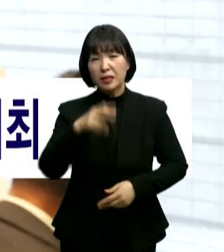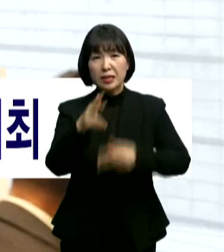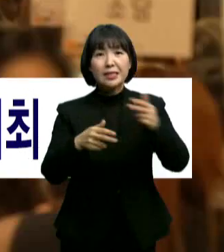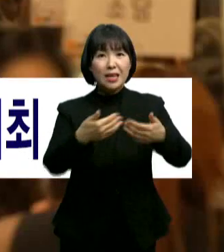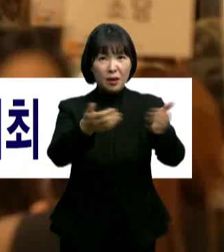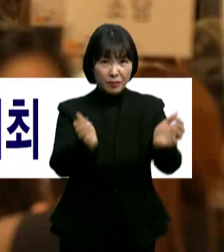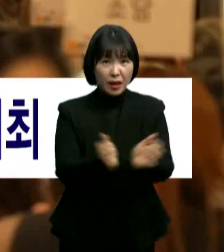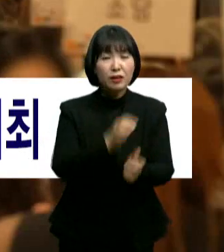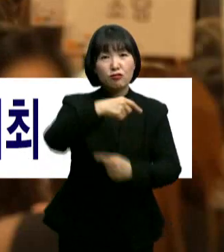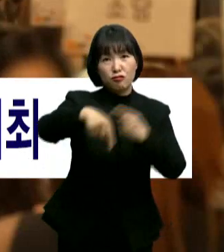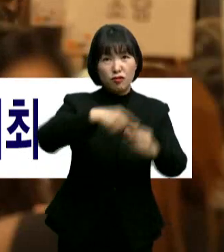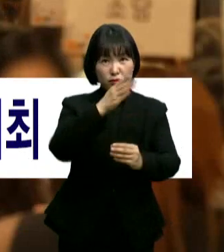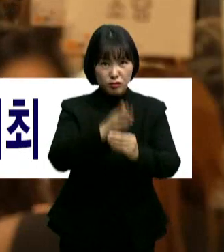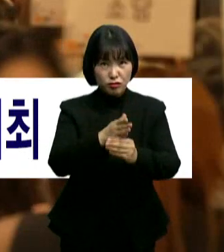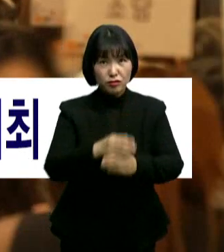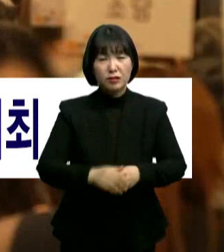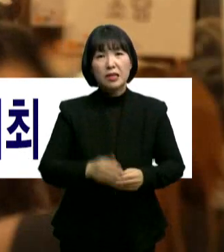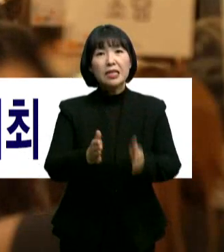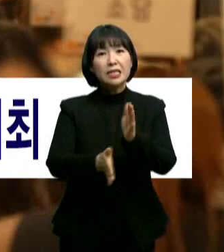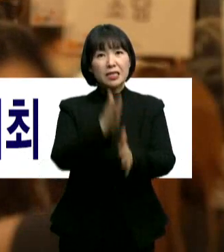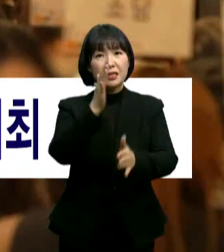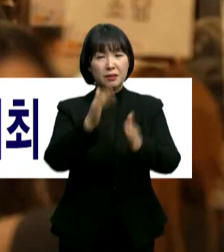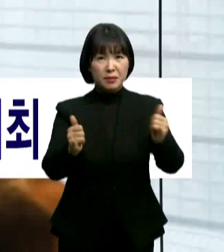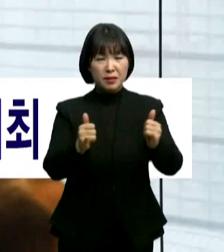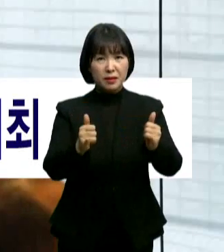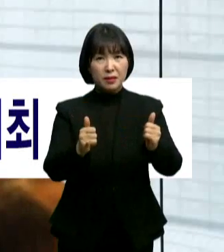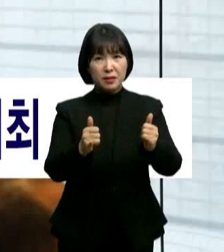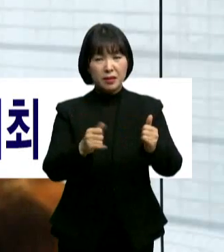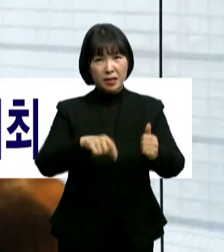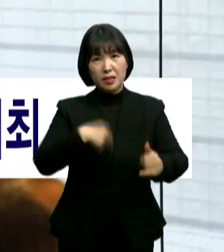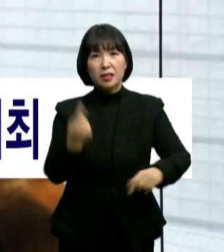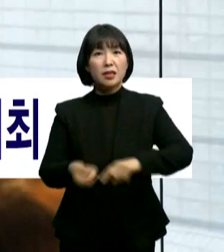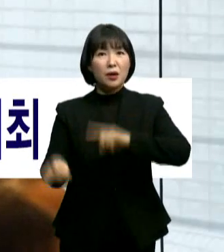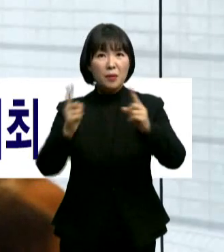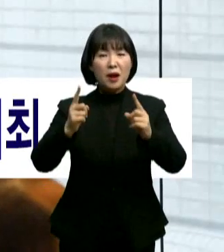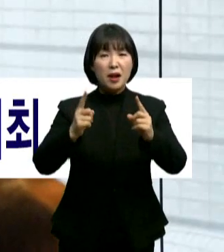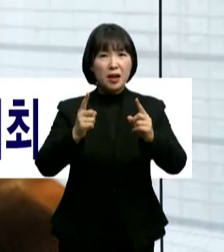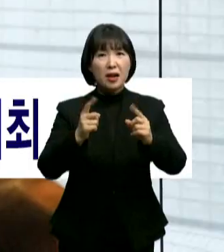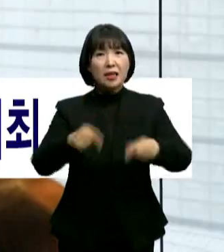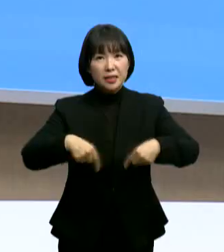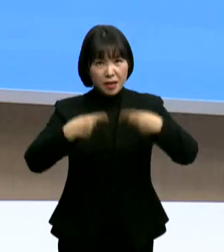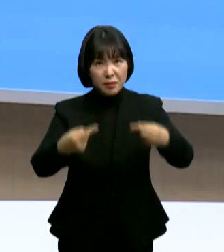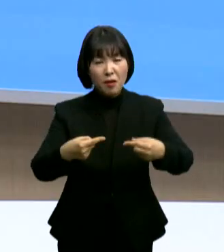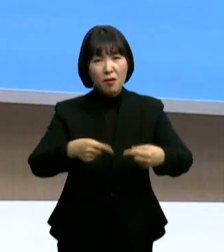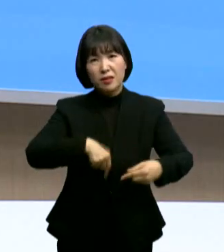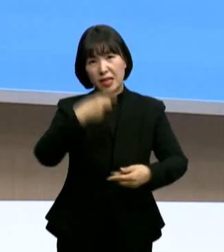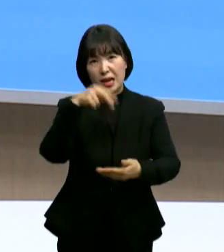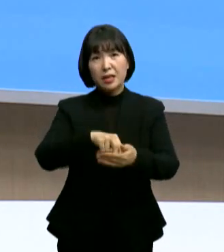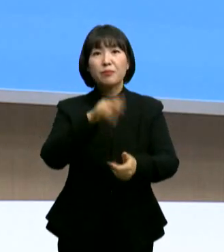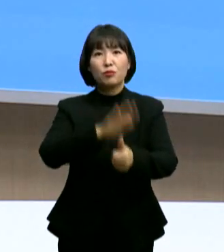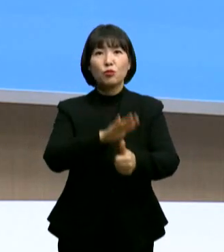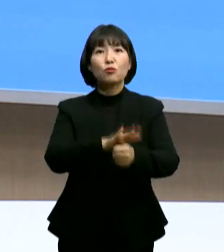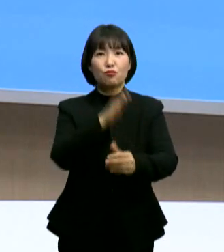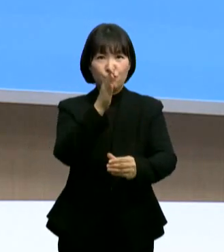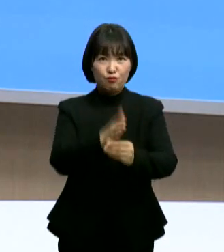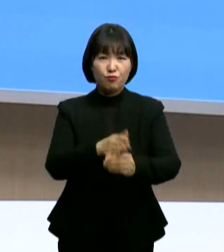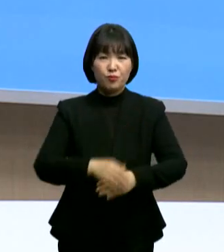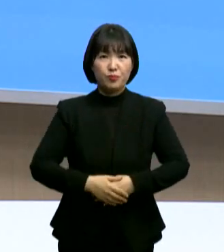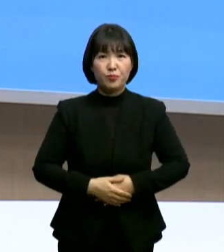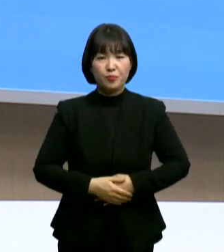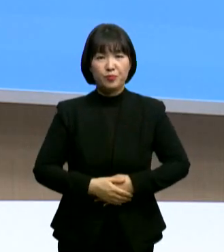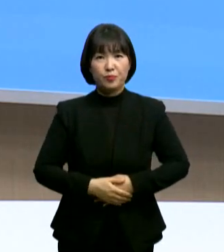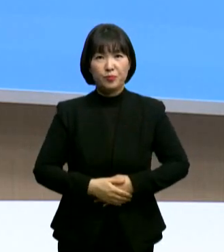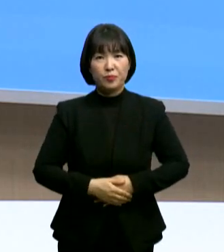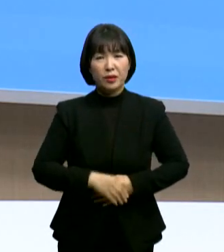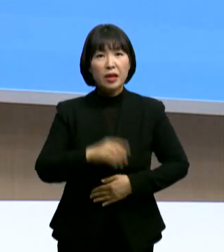있는데요 지역 주민들의 자활 참여 자립을 돕고 있습니다네 올해 미추월 자활센터